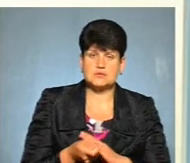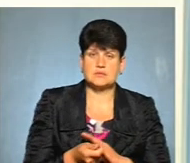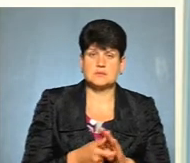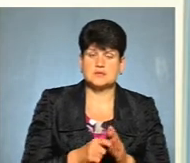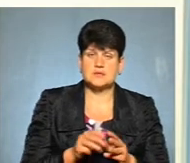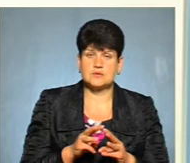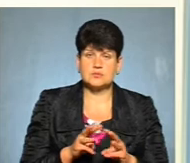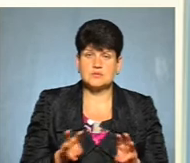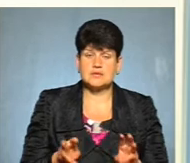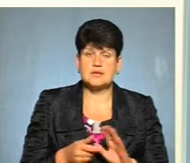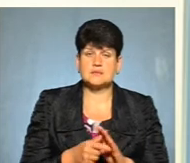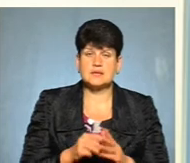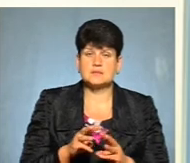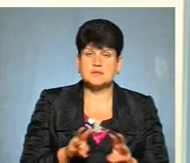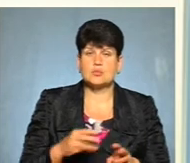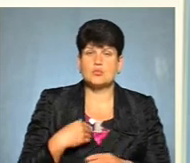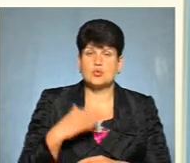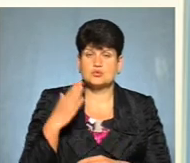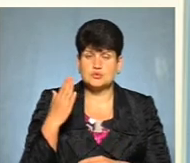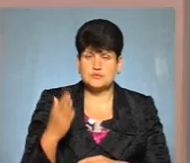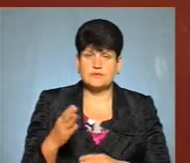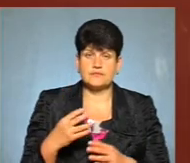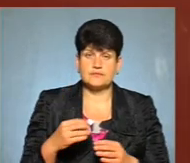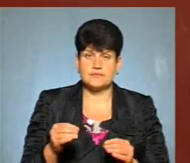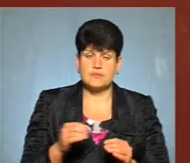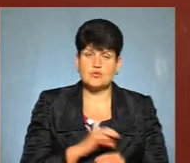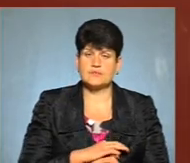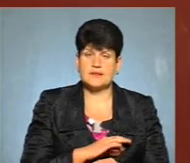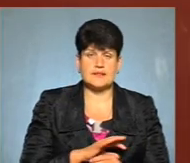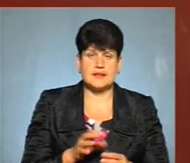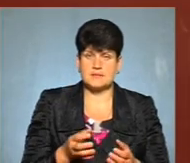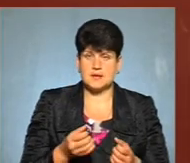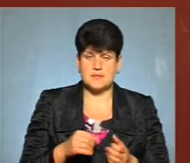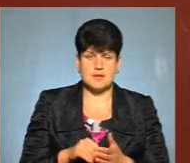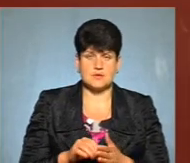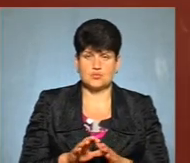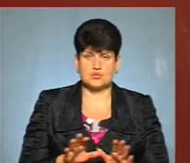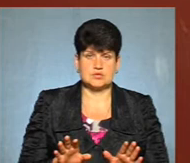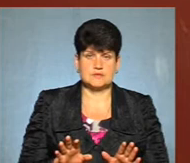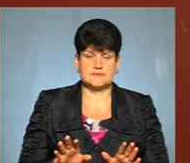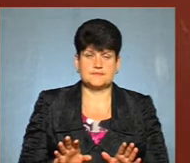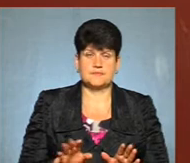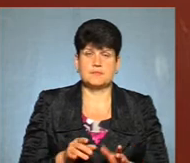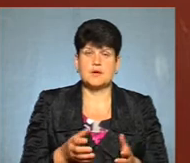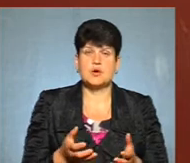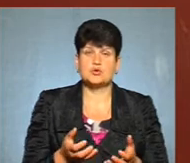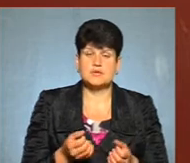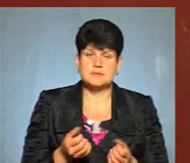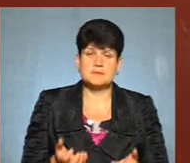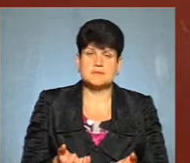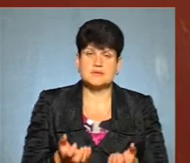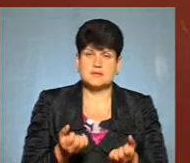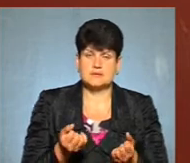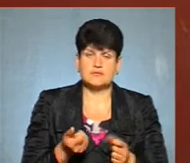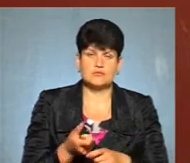Кабмін проголосував і передав у парламент. Тобто профспілки не брали участь? Не брали участь. Більше того, ми отримали підтримку, дуже